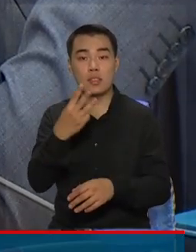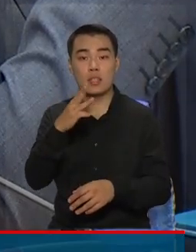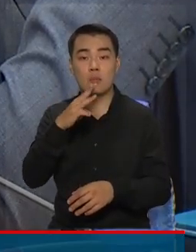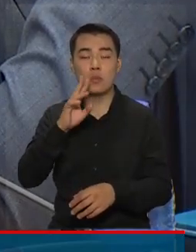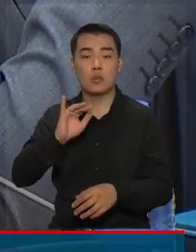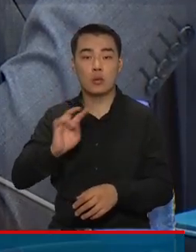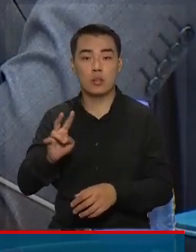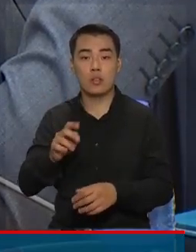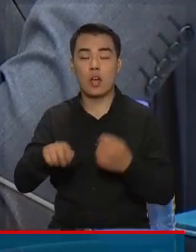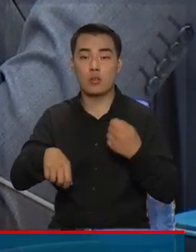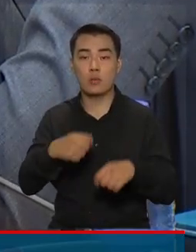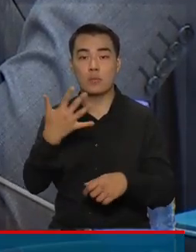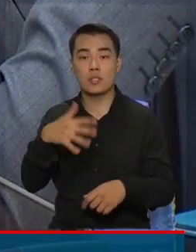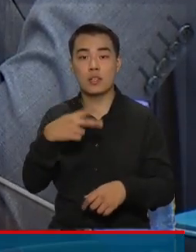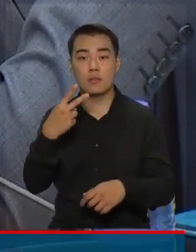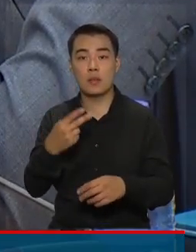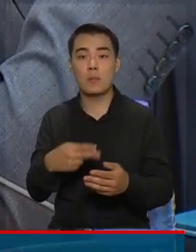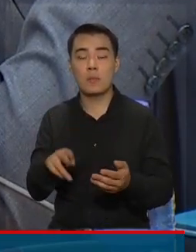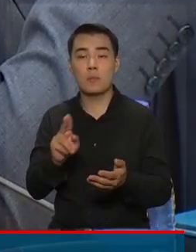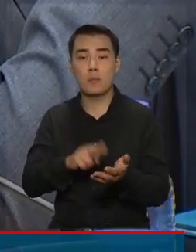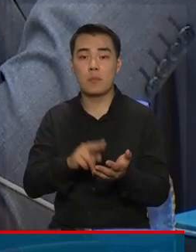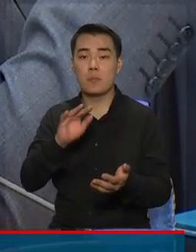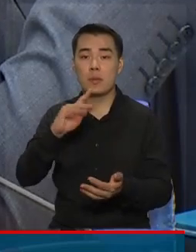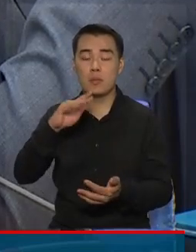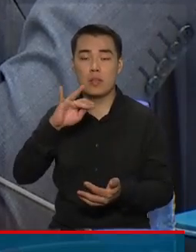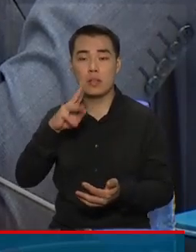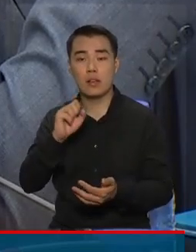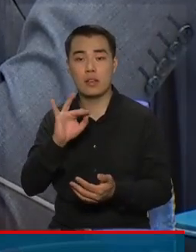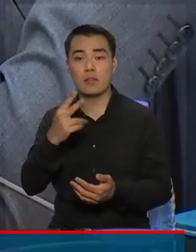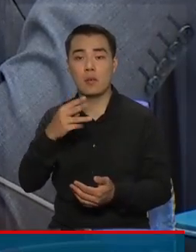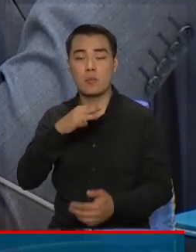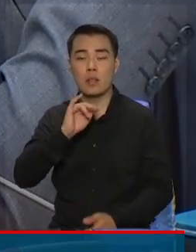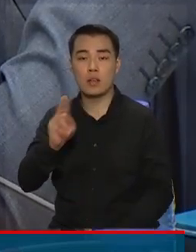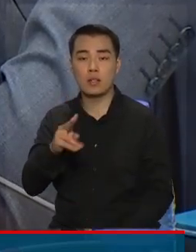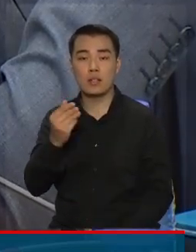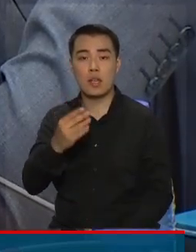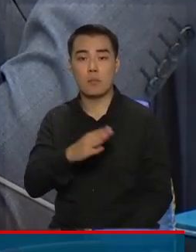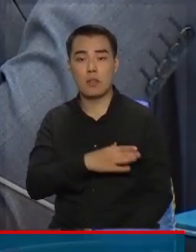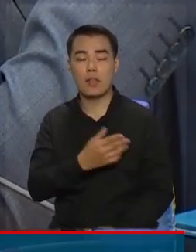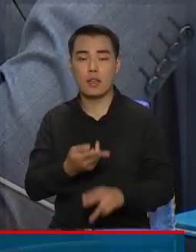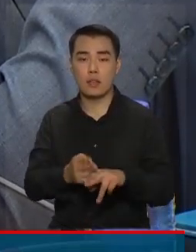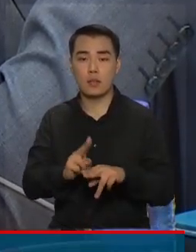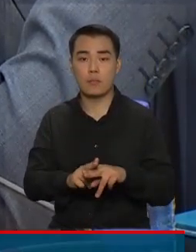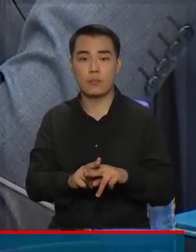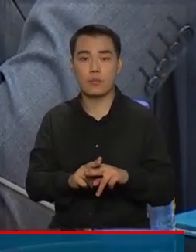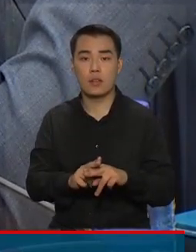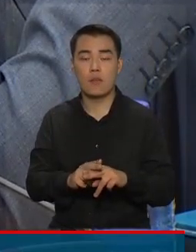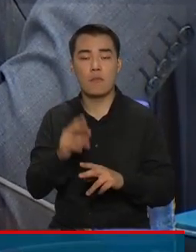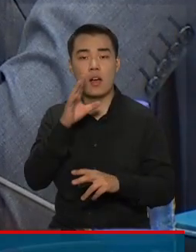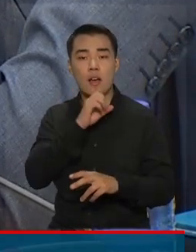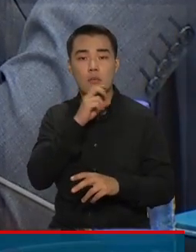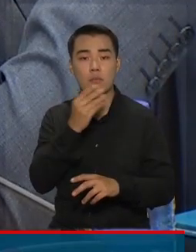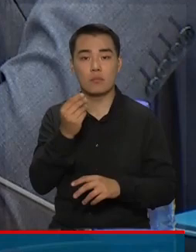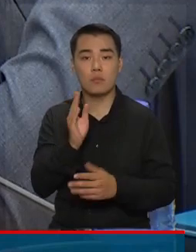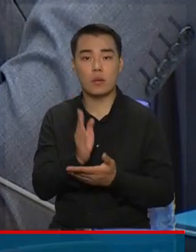нарушений, 52 тысячи приписки на 20 миллиардов тенге. Да? И по сути это воровство денег,